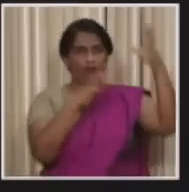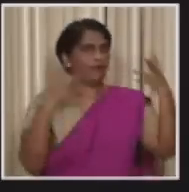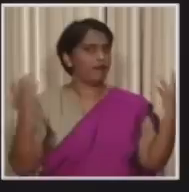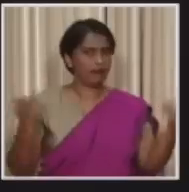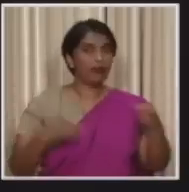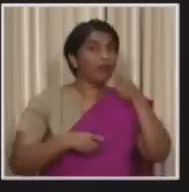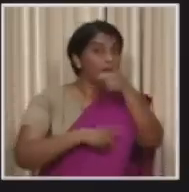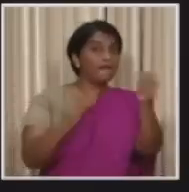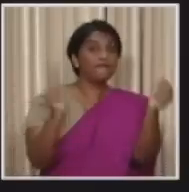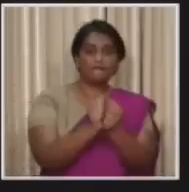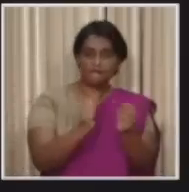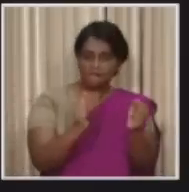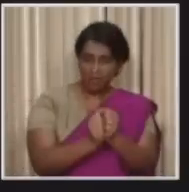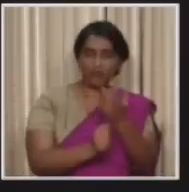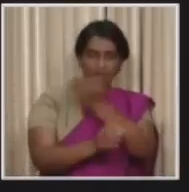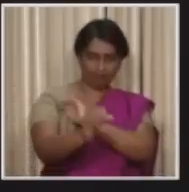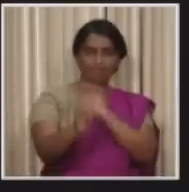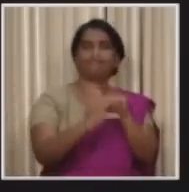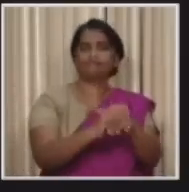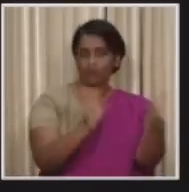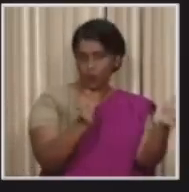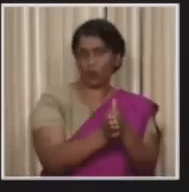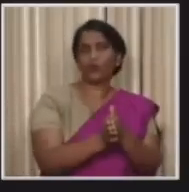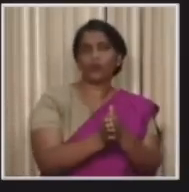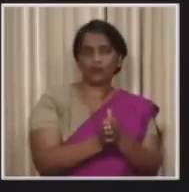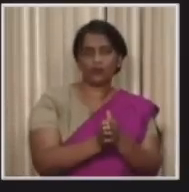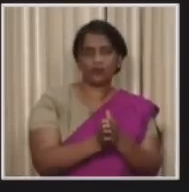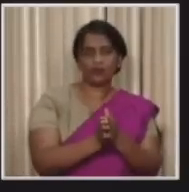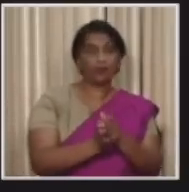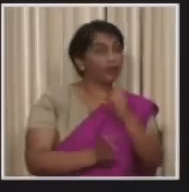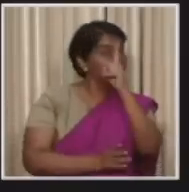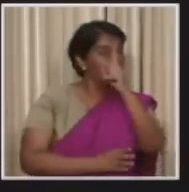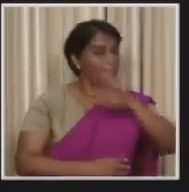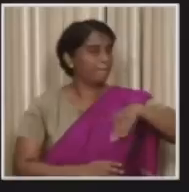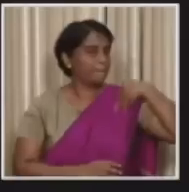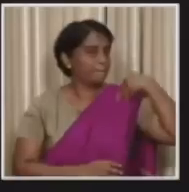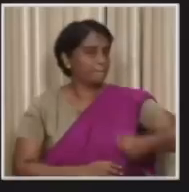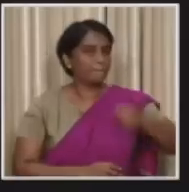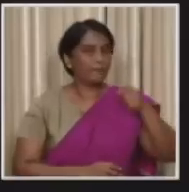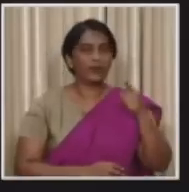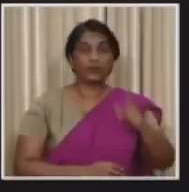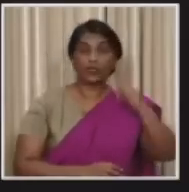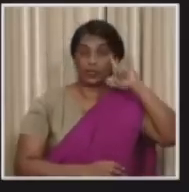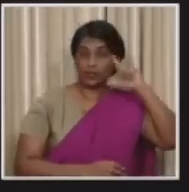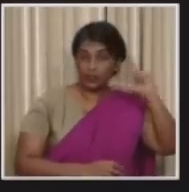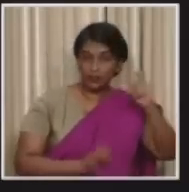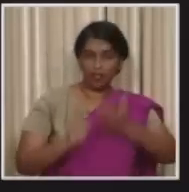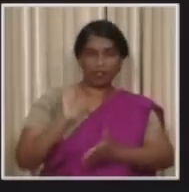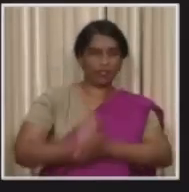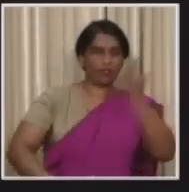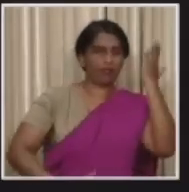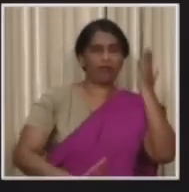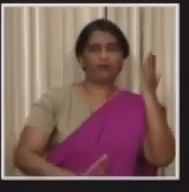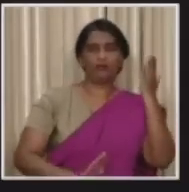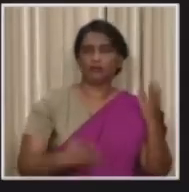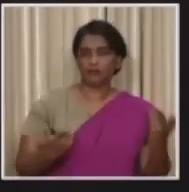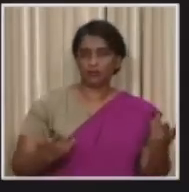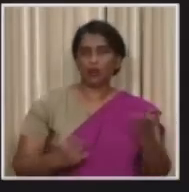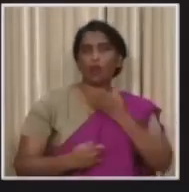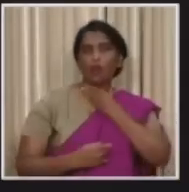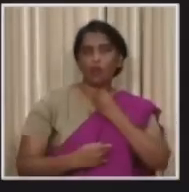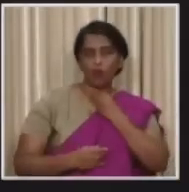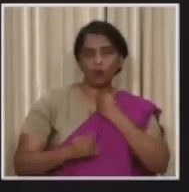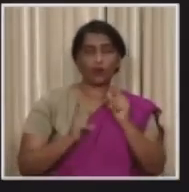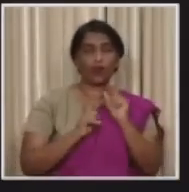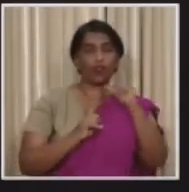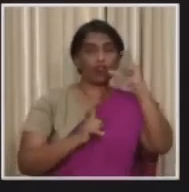megollo karapu devalut mekata sambandhai. Eka pradhana de tamai, China tara karagatta aapu gamamma. Boruwata me